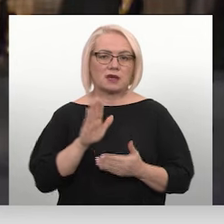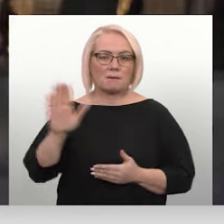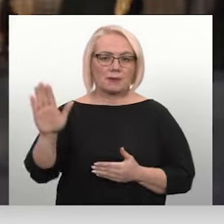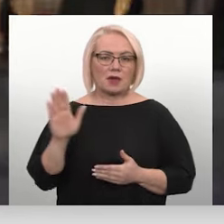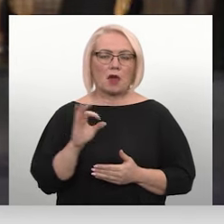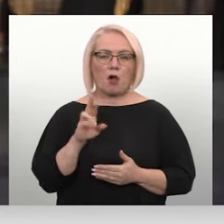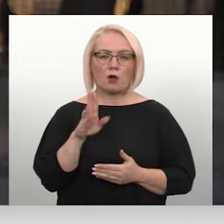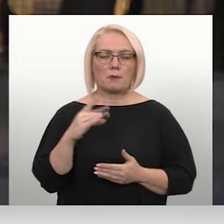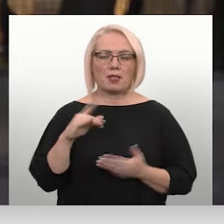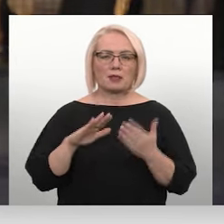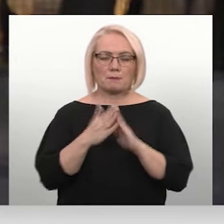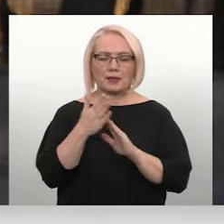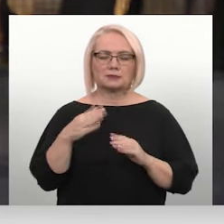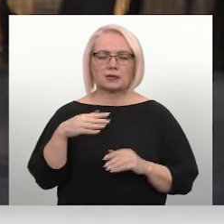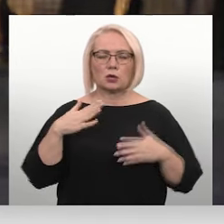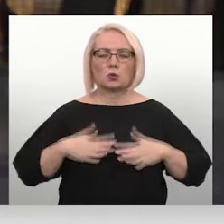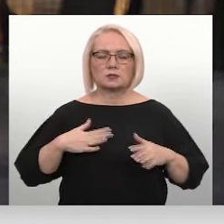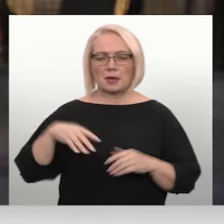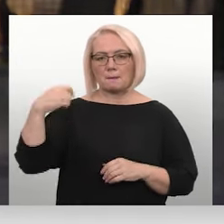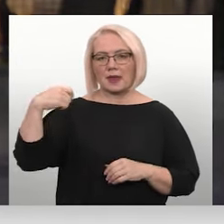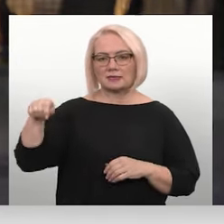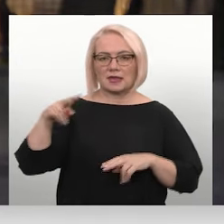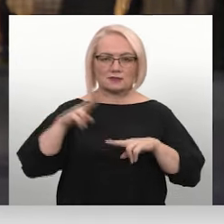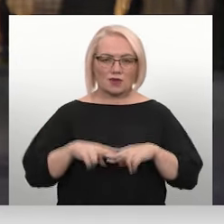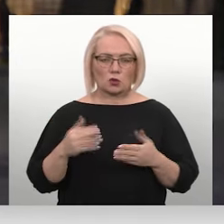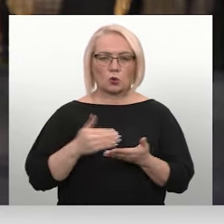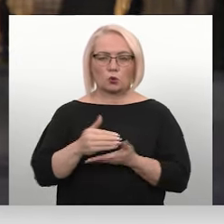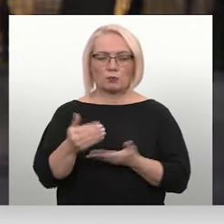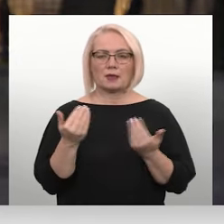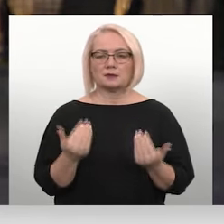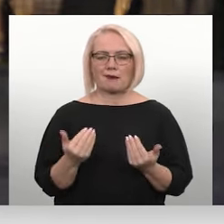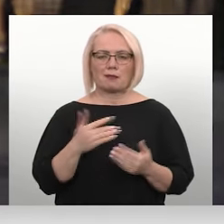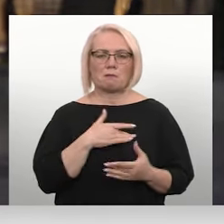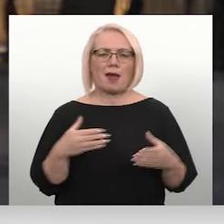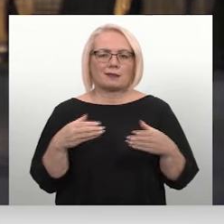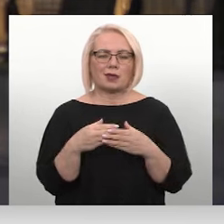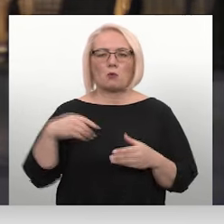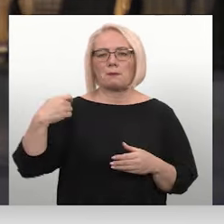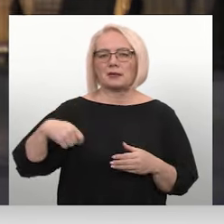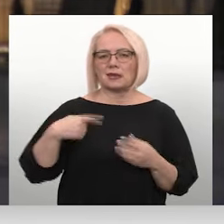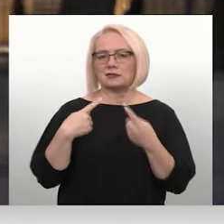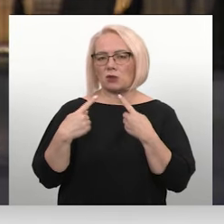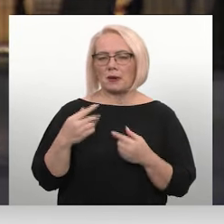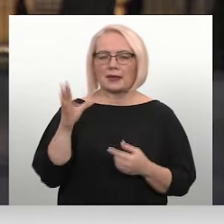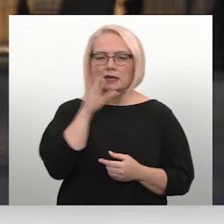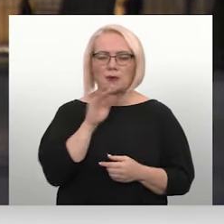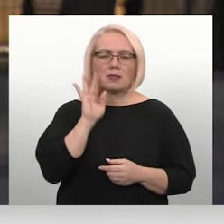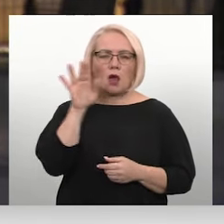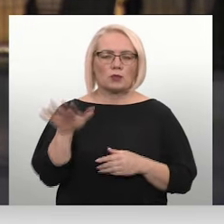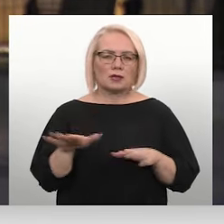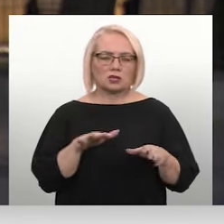Orbelāni pils, kas ir Gruzijas prezidents rezidents, kur turpinās šobrīd partija un prezidents sarunas par iespējamo nākotnes rīcību